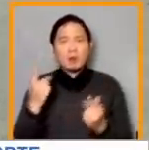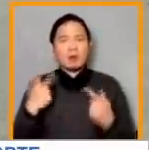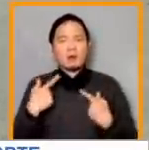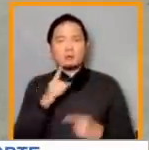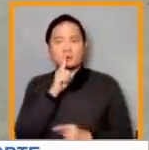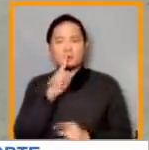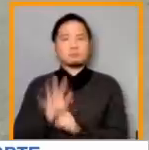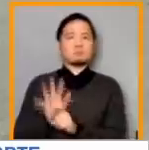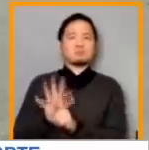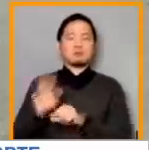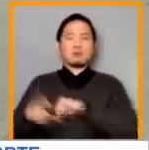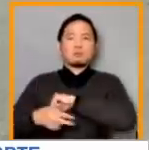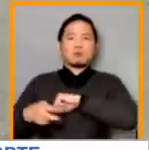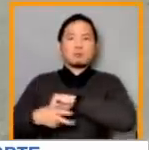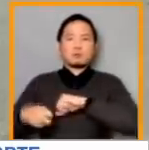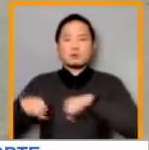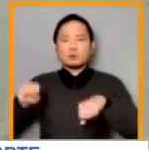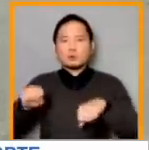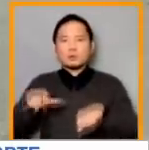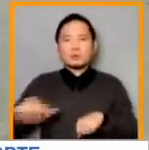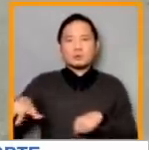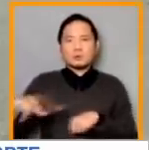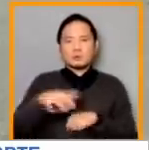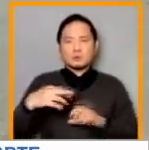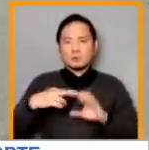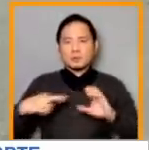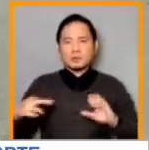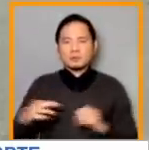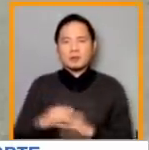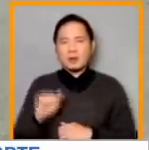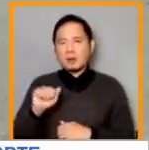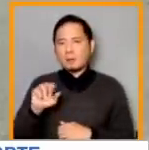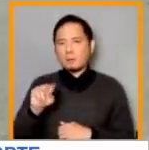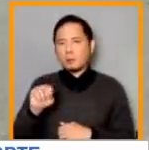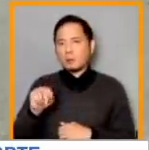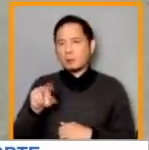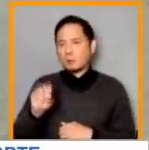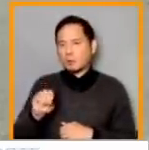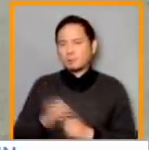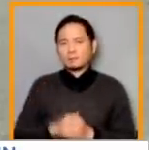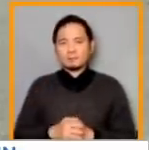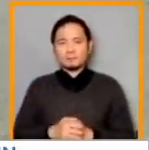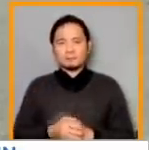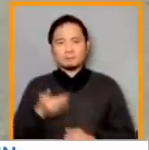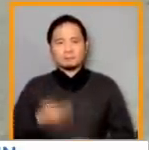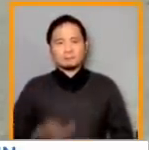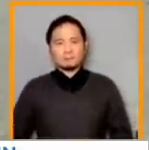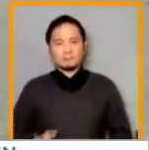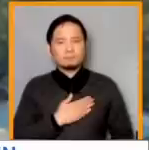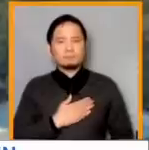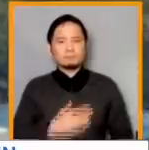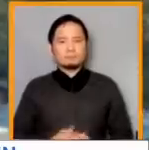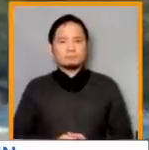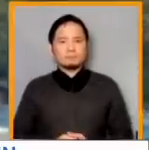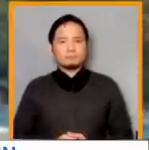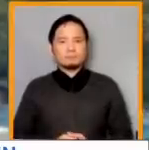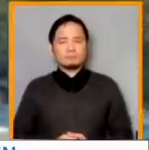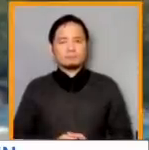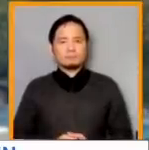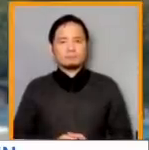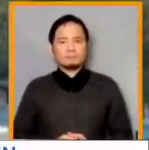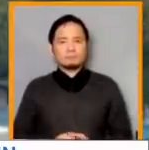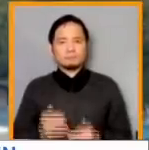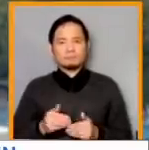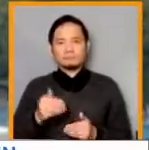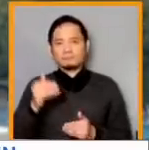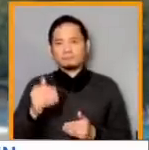ng motorsiklo sa bahagi ng Angono, Rizal. Yan muna ng balita mula rito sa Rizal. Ako po si James Agustin, buong puso para sa Pilipino. Hirap pa rin po sa